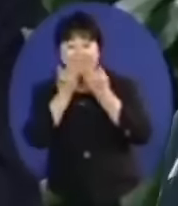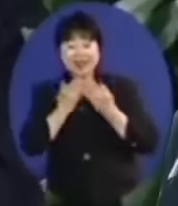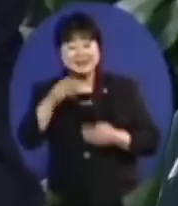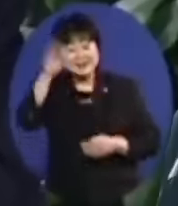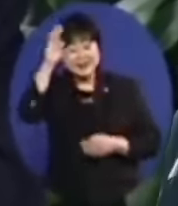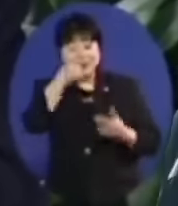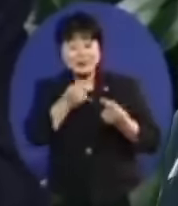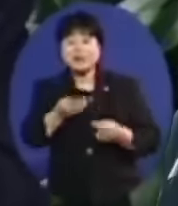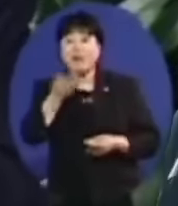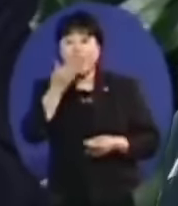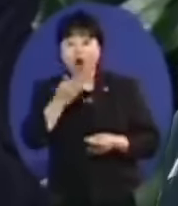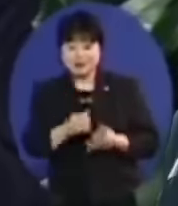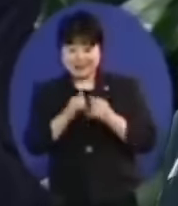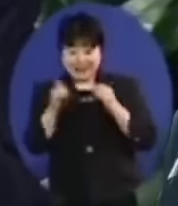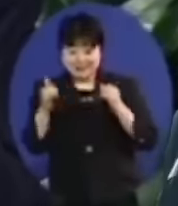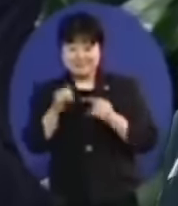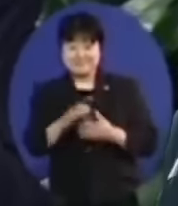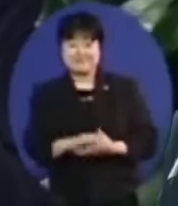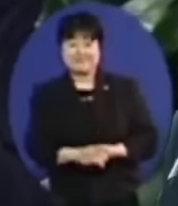핥으면서